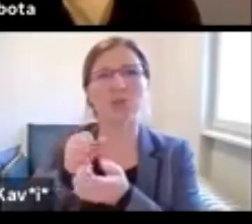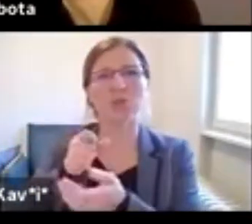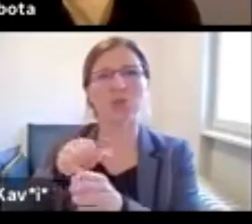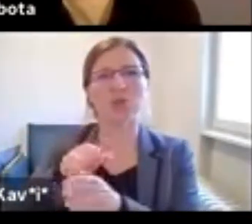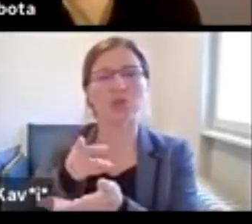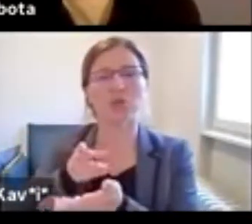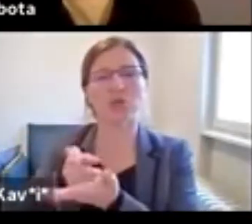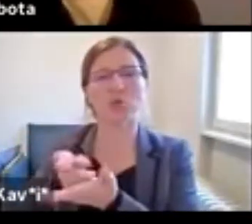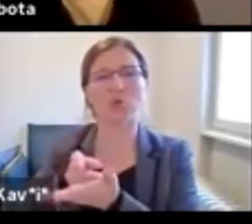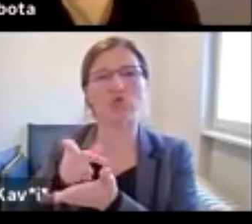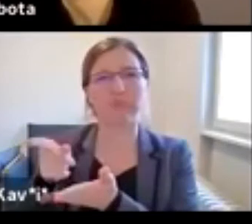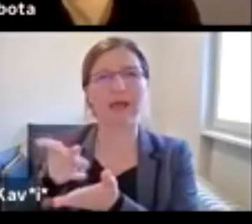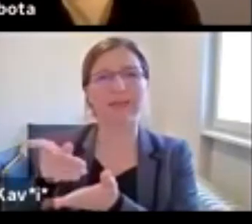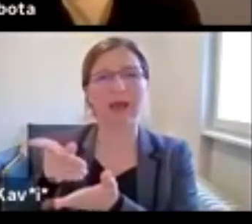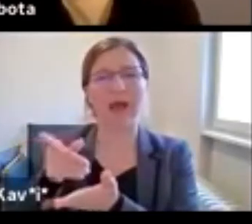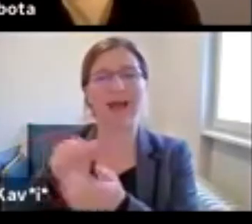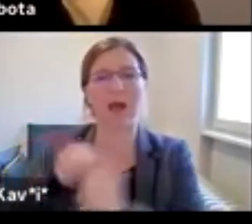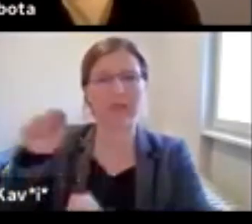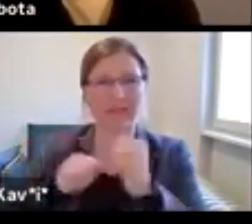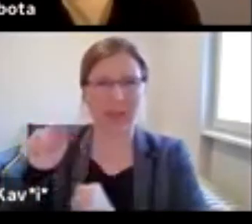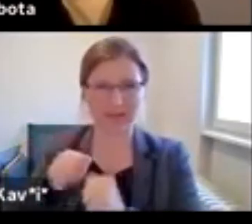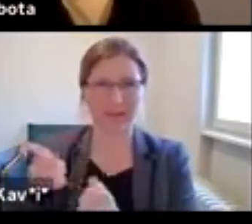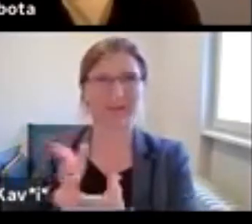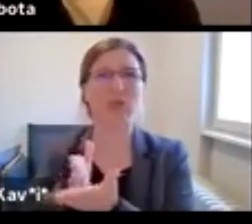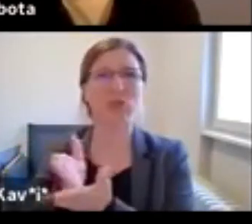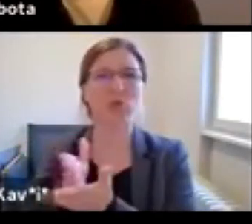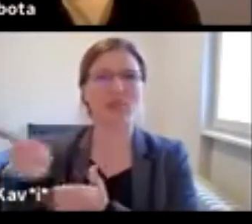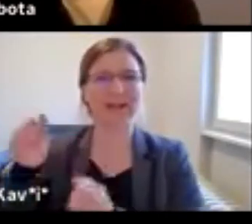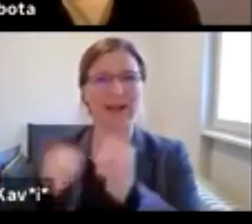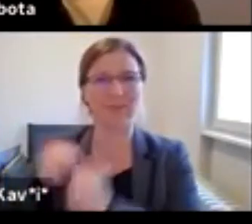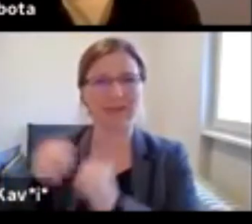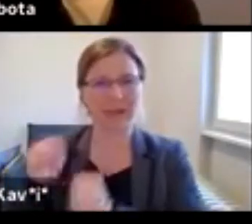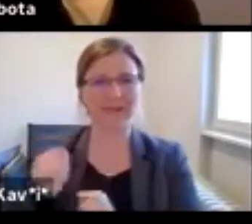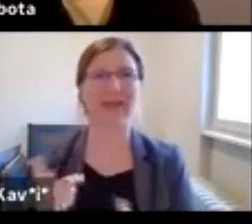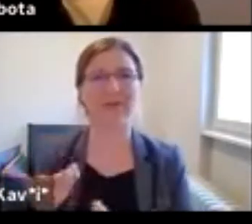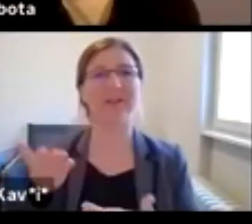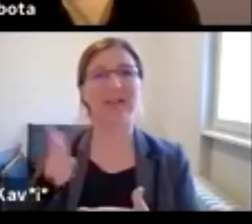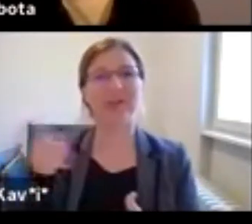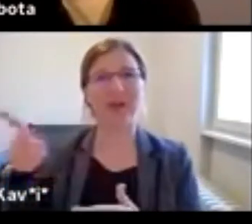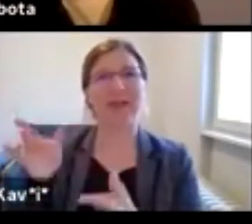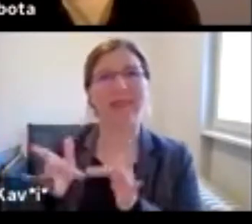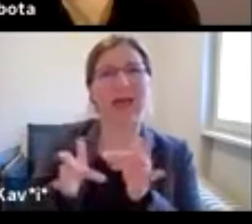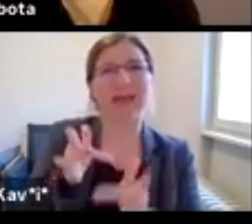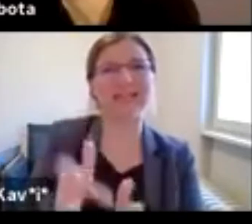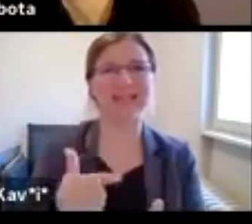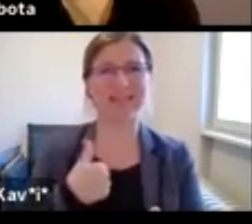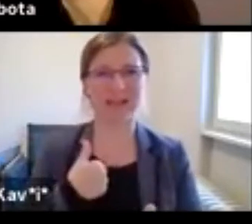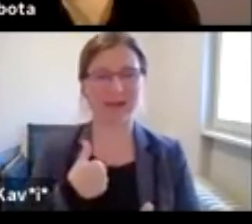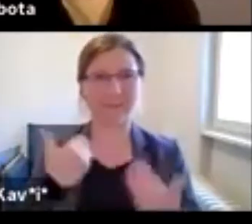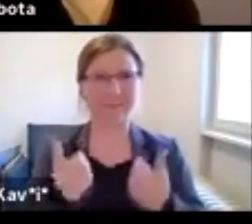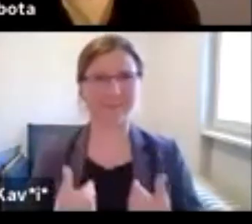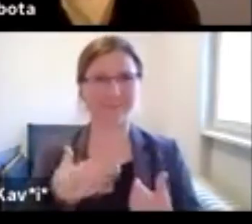ustanove. Evo, reći ću onako onim žargonskim rječnikom, moja nasljednica, s čim sam ja